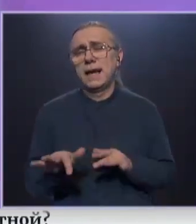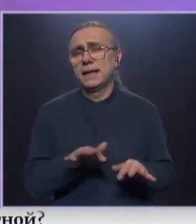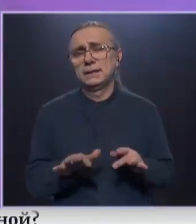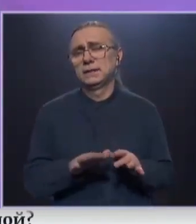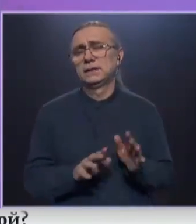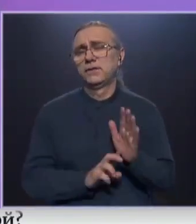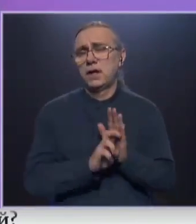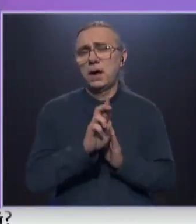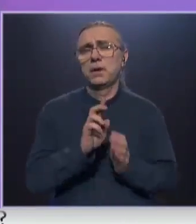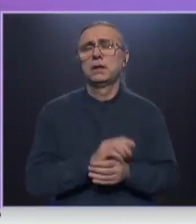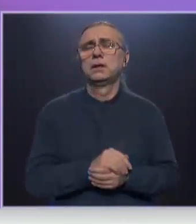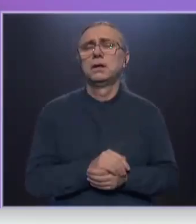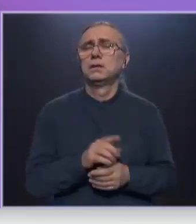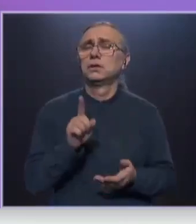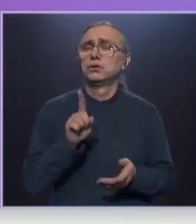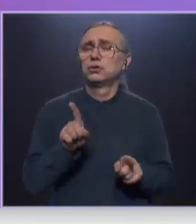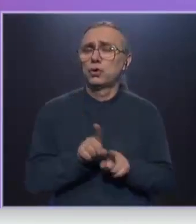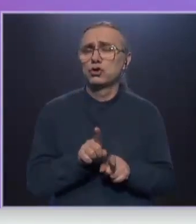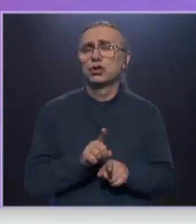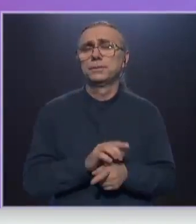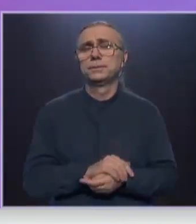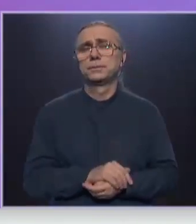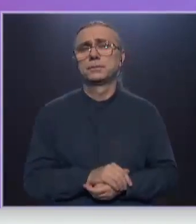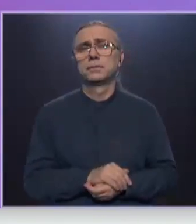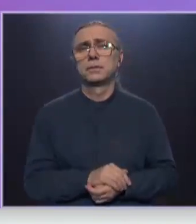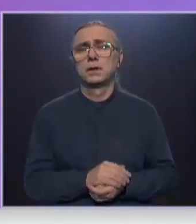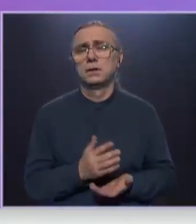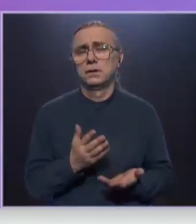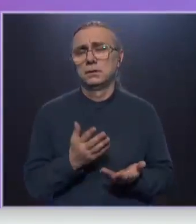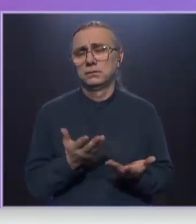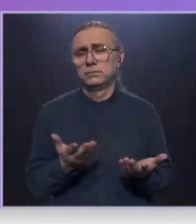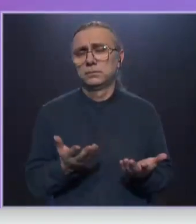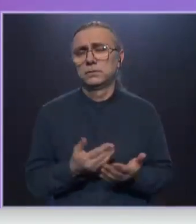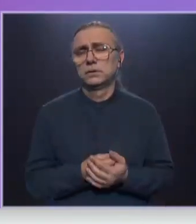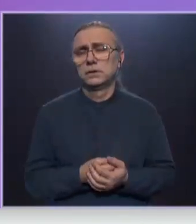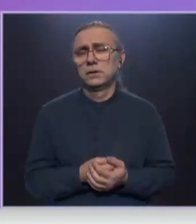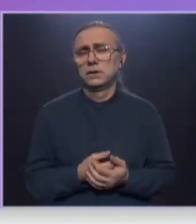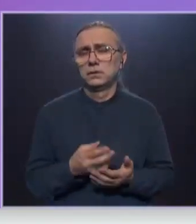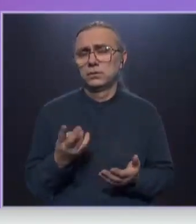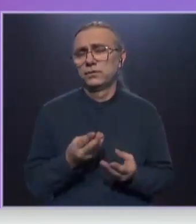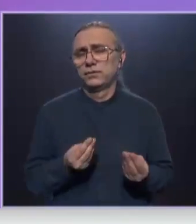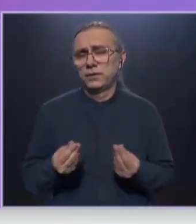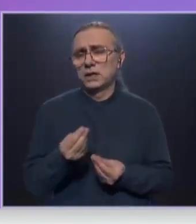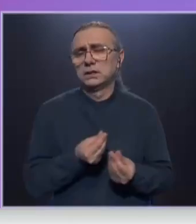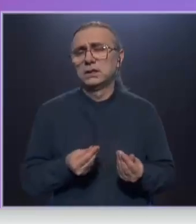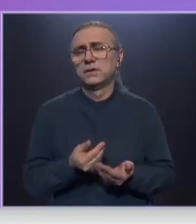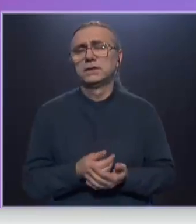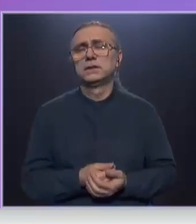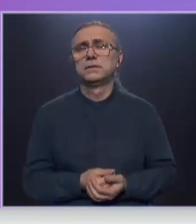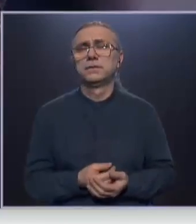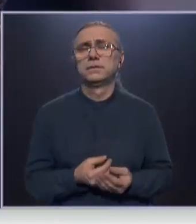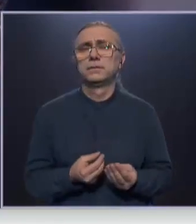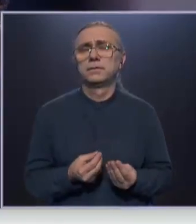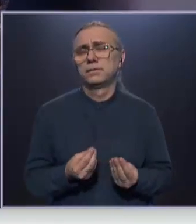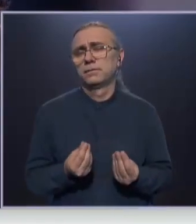деятельность в храме, она тоже, скажем так, если не финансируется, это что-то такое смехоподобное, в общем-то, даже